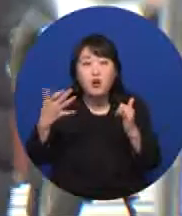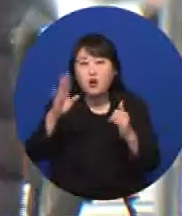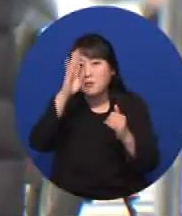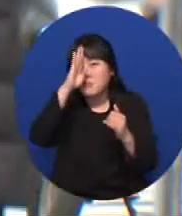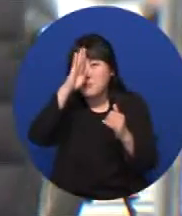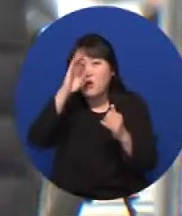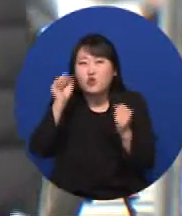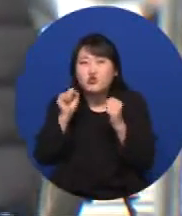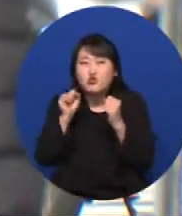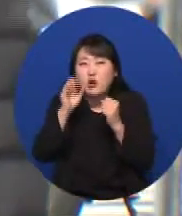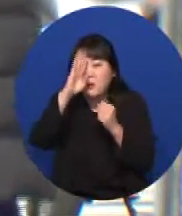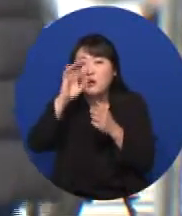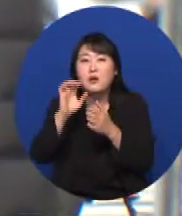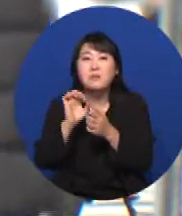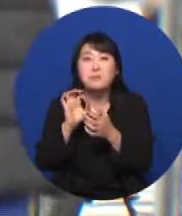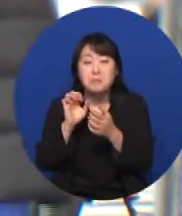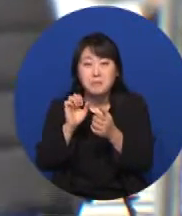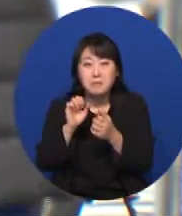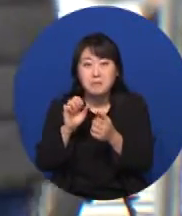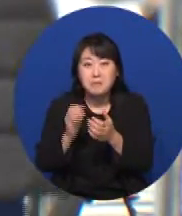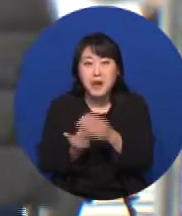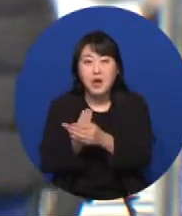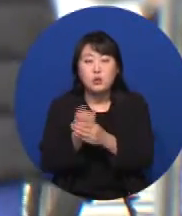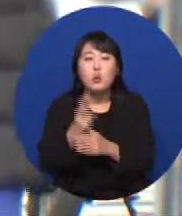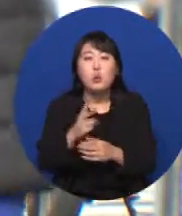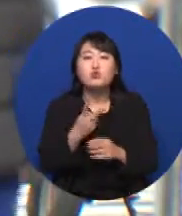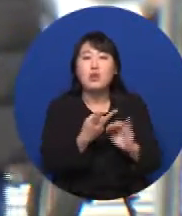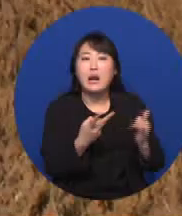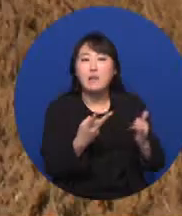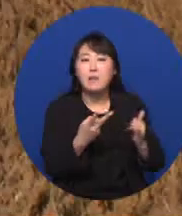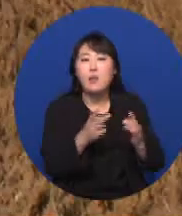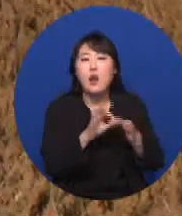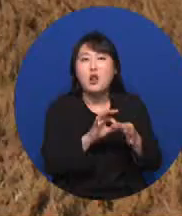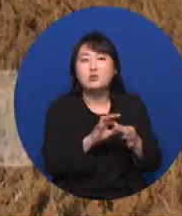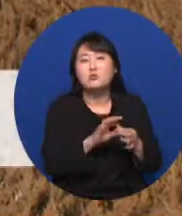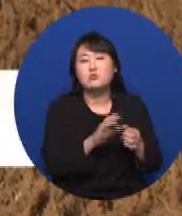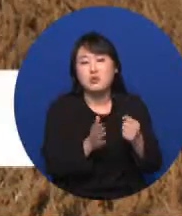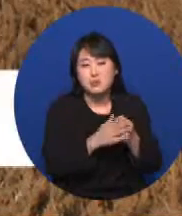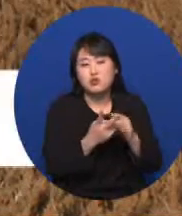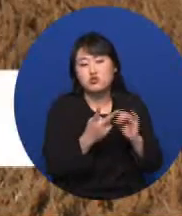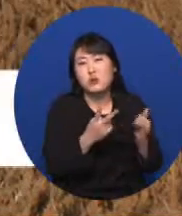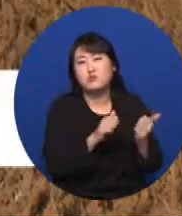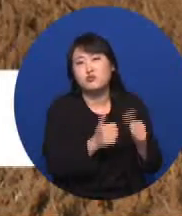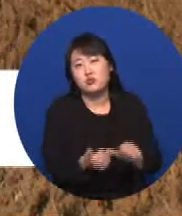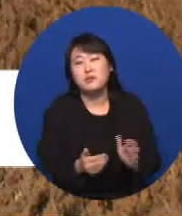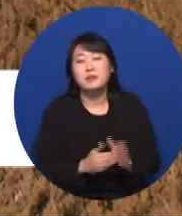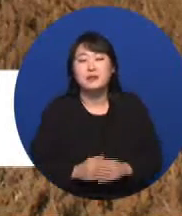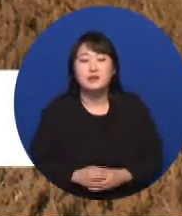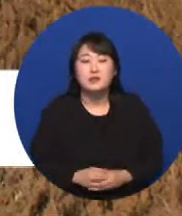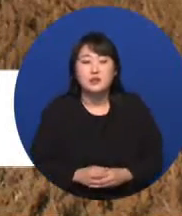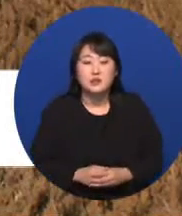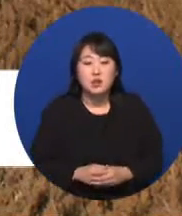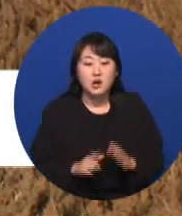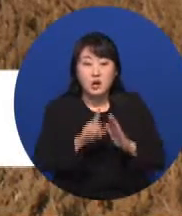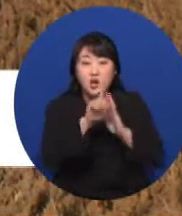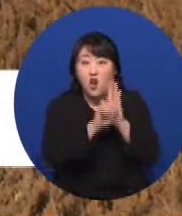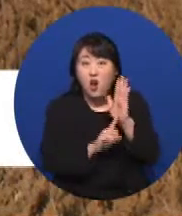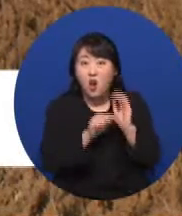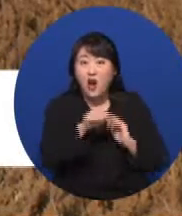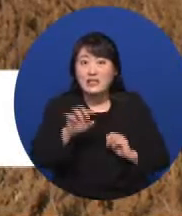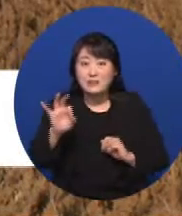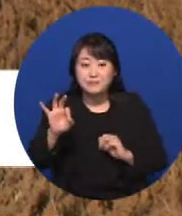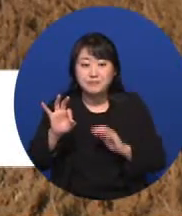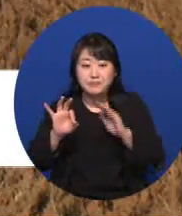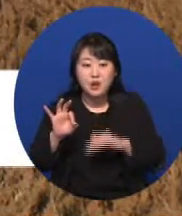발생했고 2명이 관련 질환으로 숨졌습니다 영화 10도 대체 인한 이를 6일까지 이어지다가